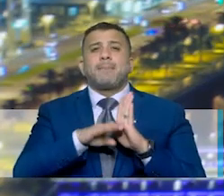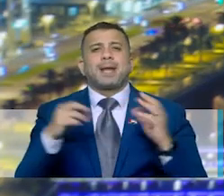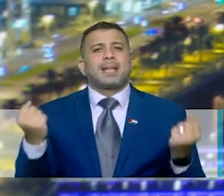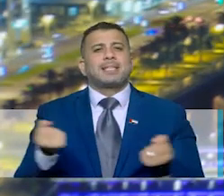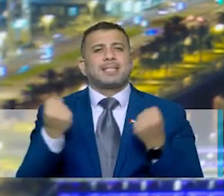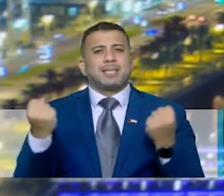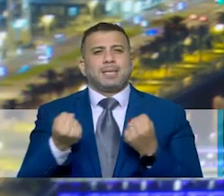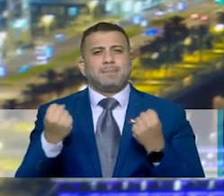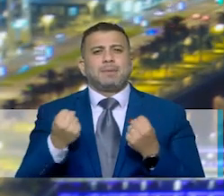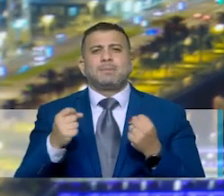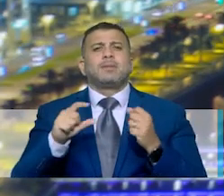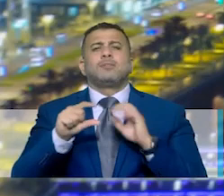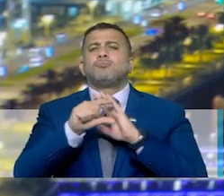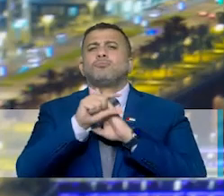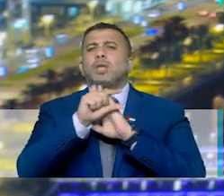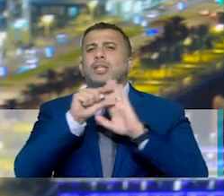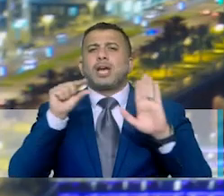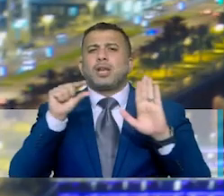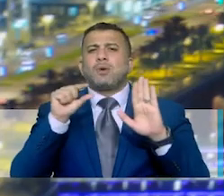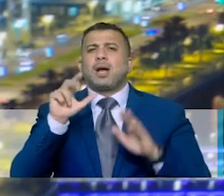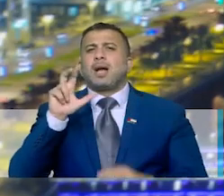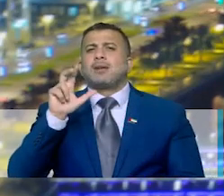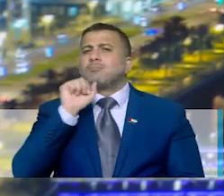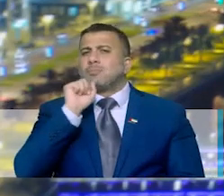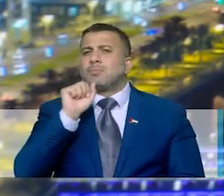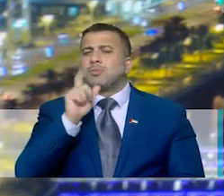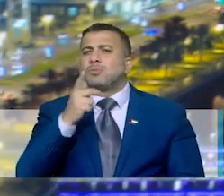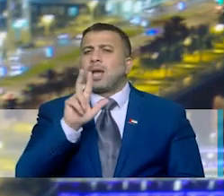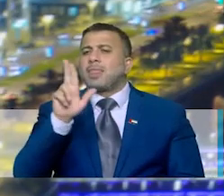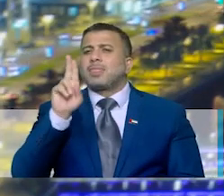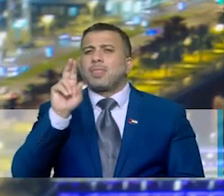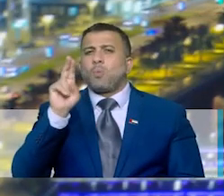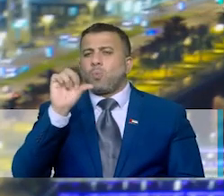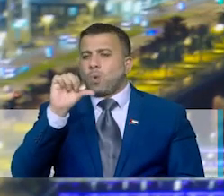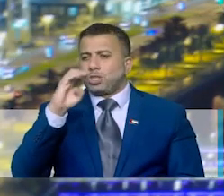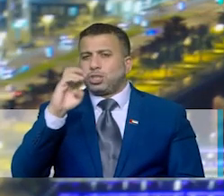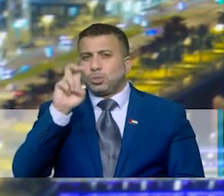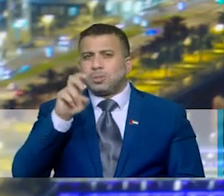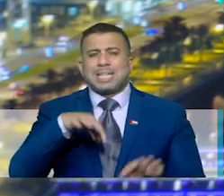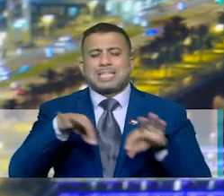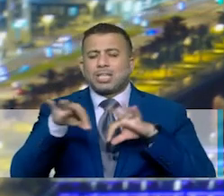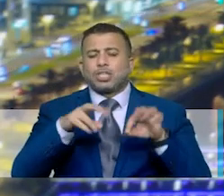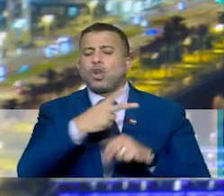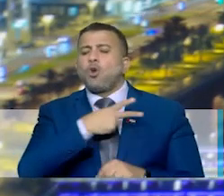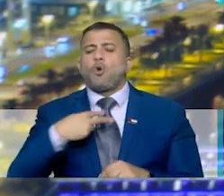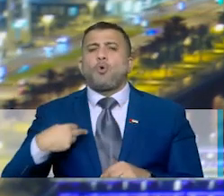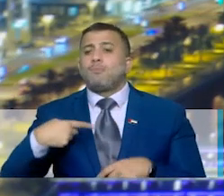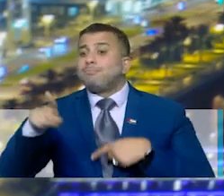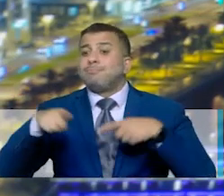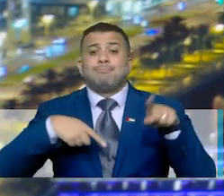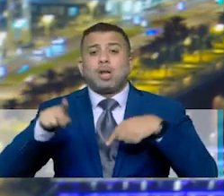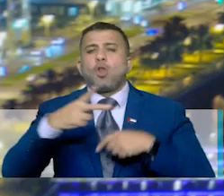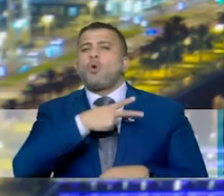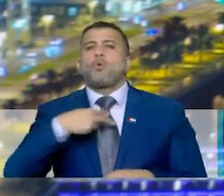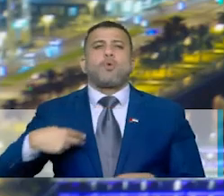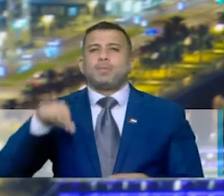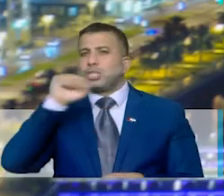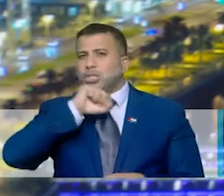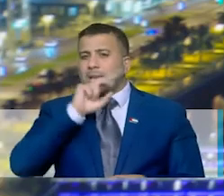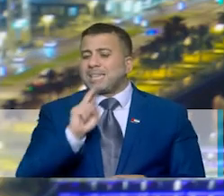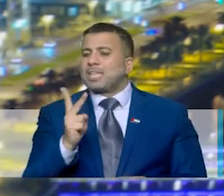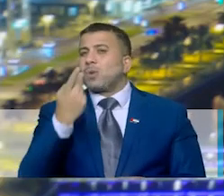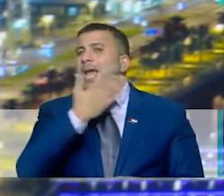بالشارقة برنامجها التدريبي الذي يأتي بعنوان التوجه الاستراتيجي لحكومة الشارقة في تطوير